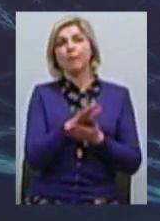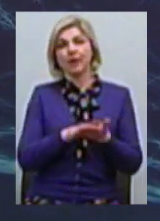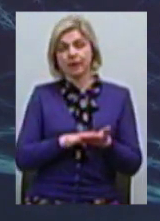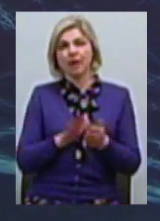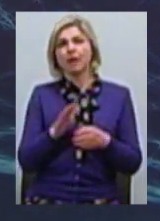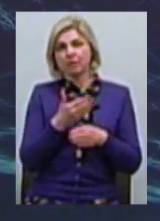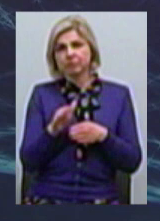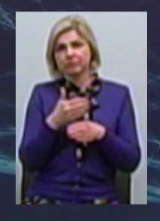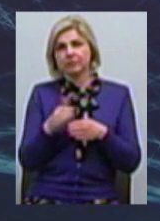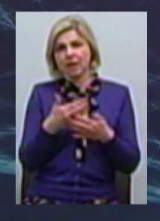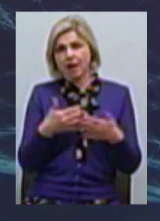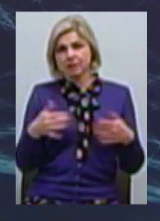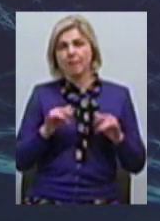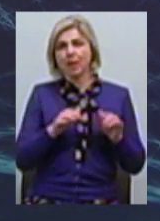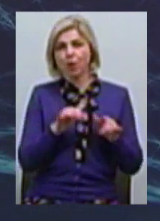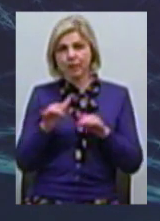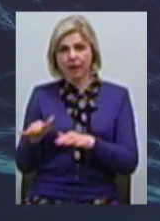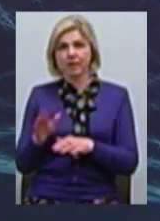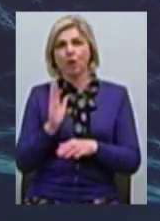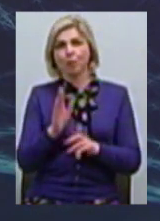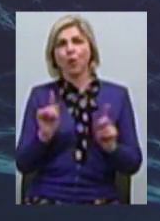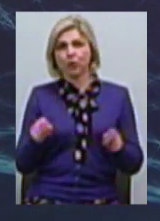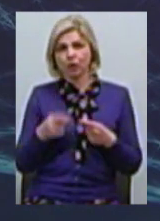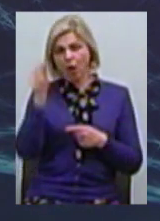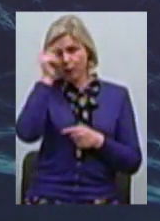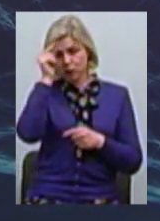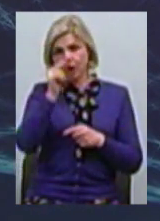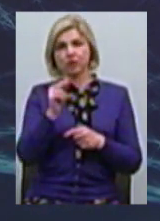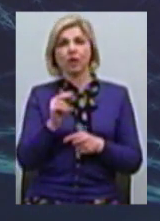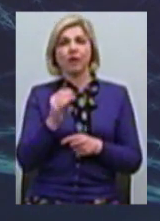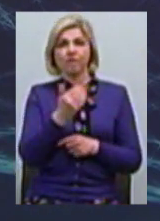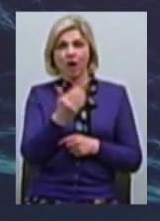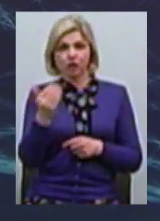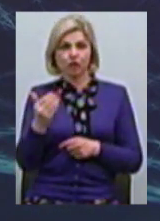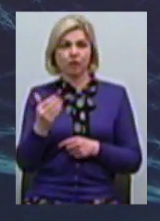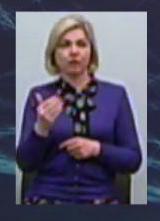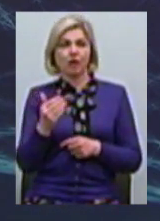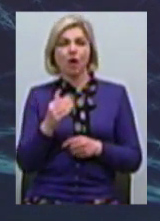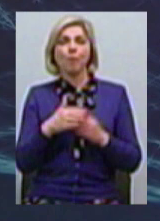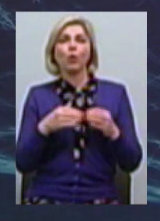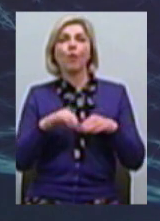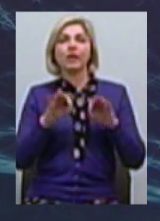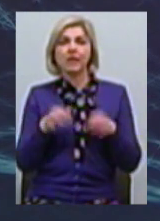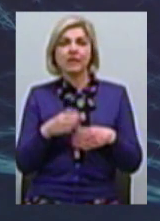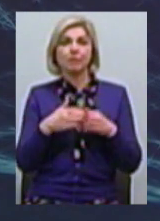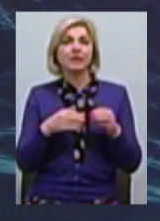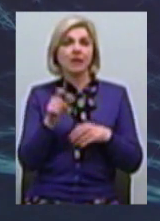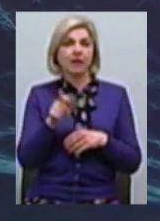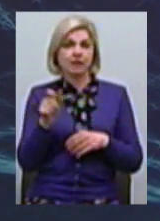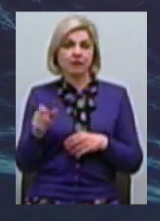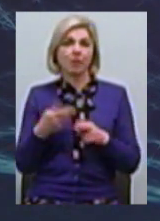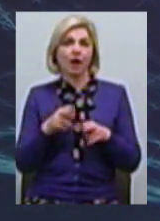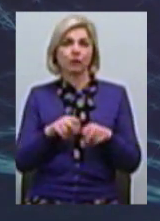мероприятий. Также мы будем организовывать обучающий визит ваших профильных специалистов, с которыми поделимся